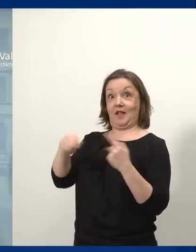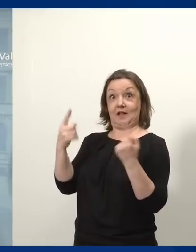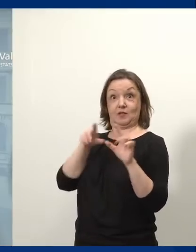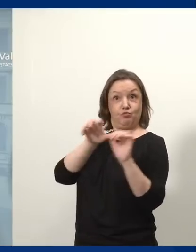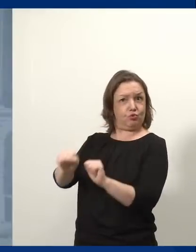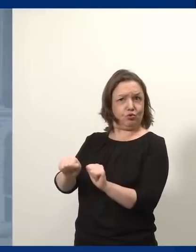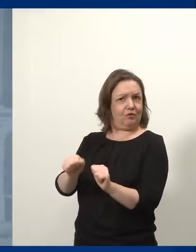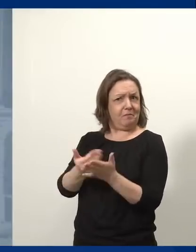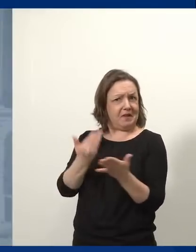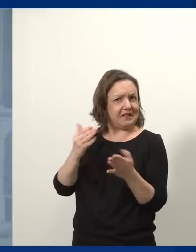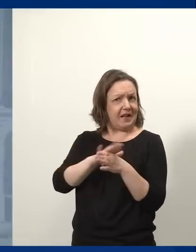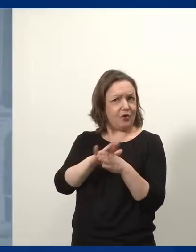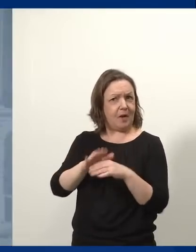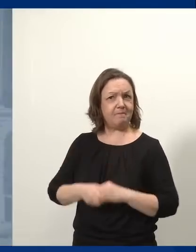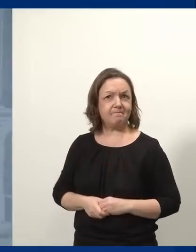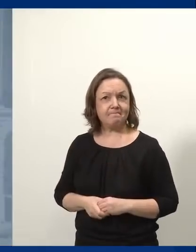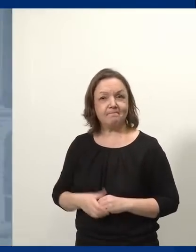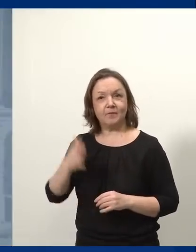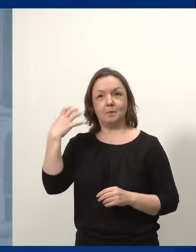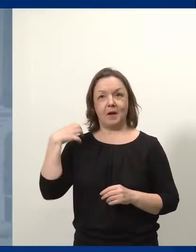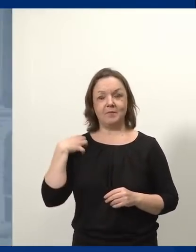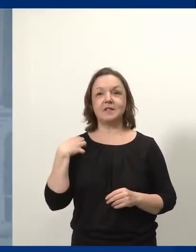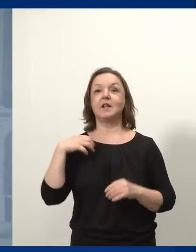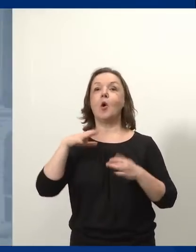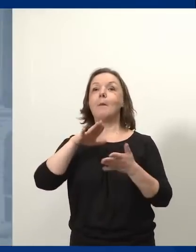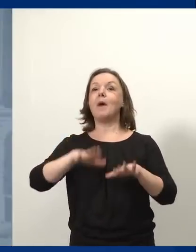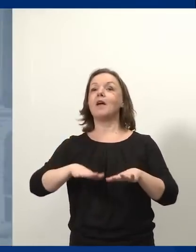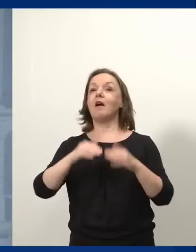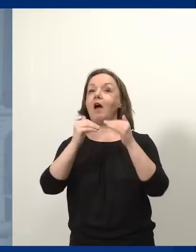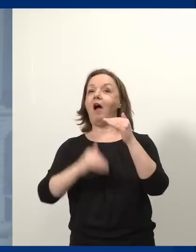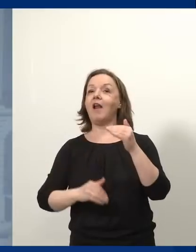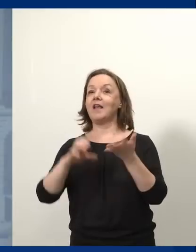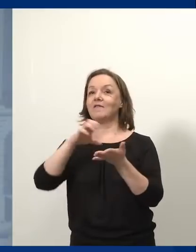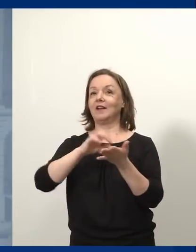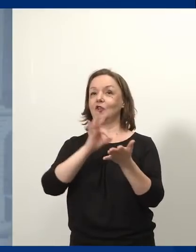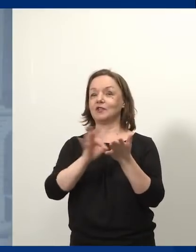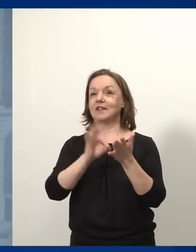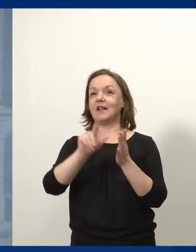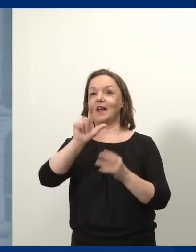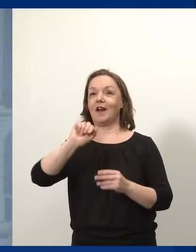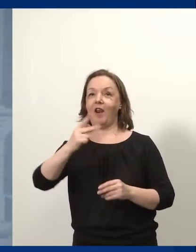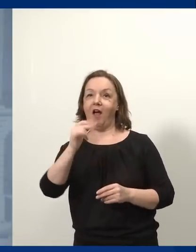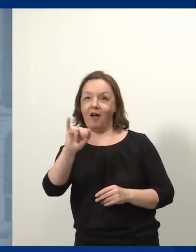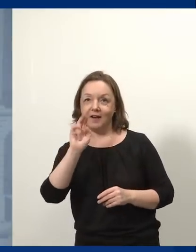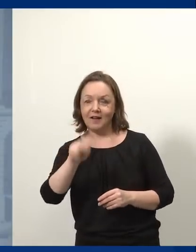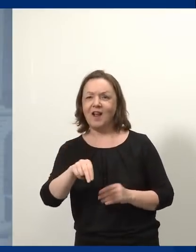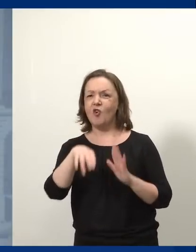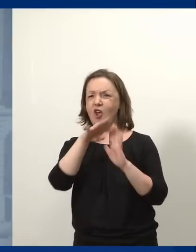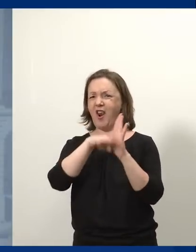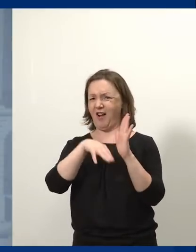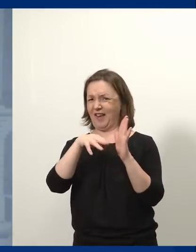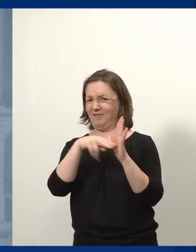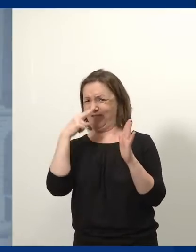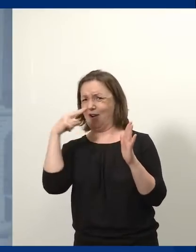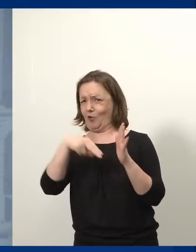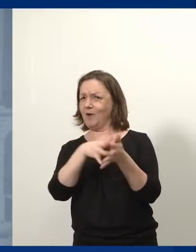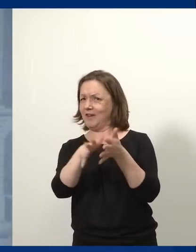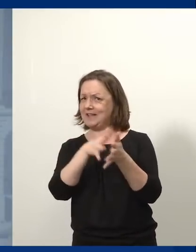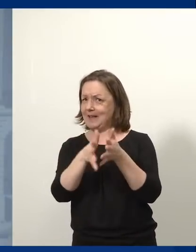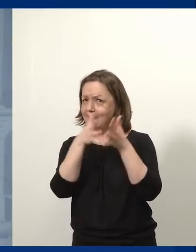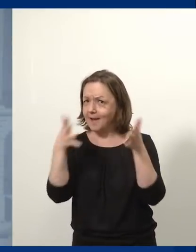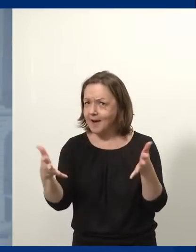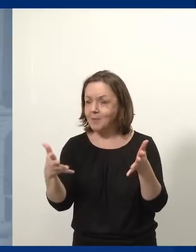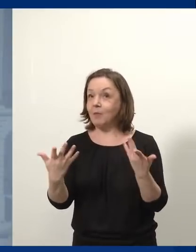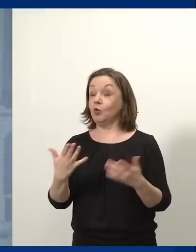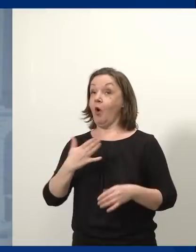Meillä on täällä myös valtioneuvoston kanslian alivaltiosihteeri Lankkinen, joka voi tätä juridiikkaa tarkemmin avata, mutta omalta osaltani